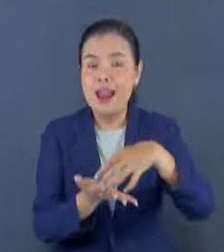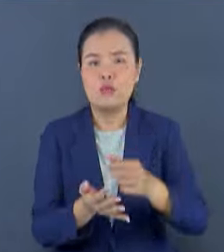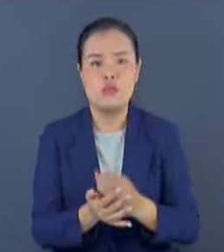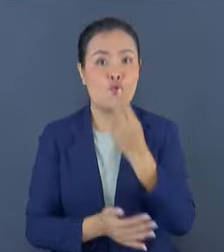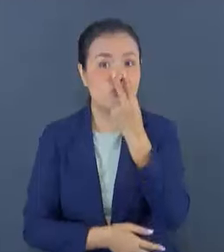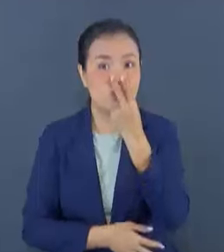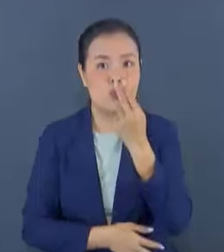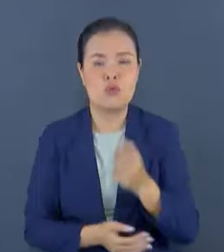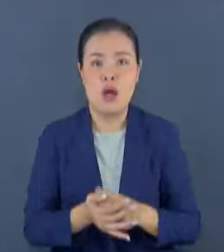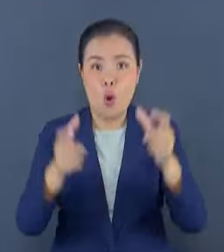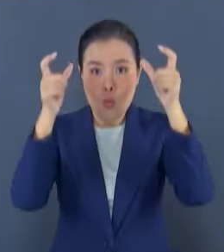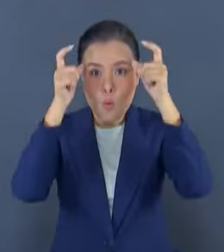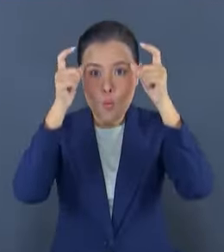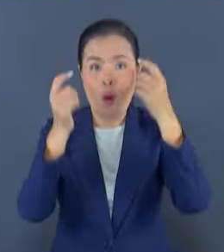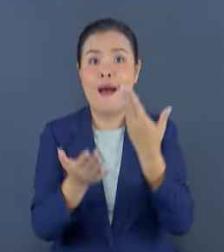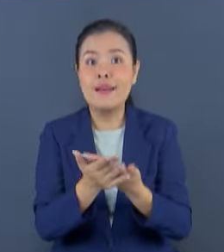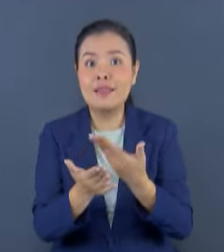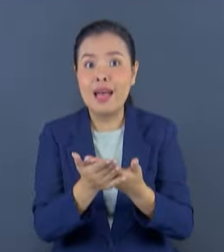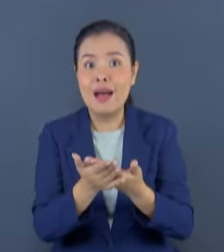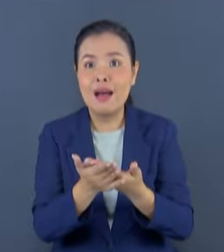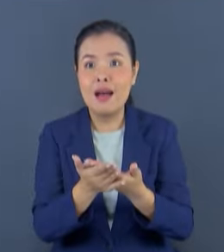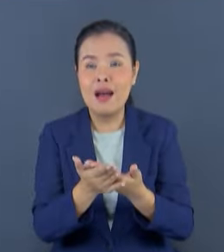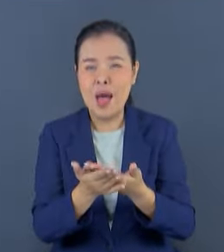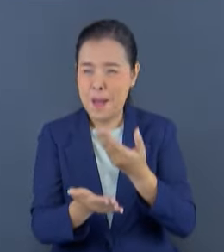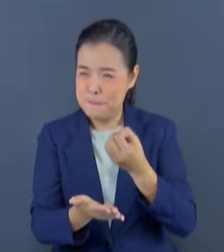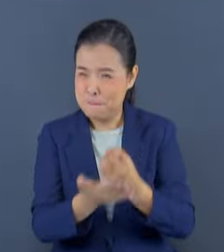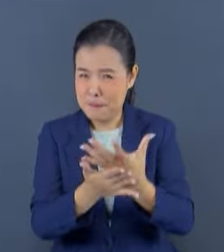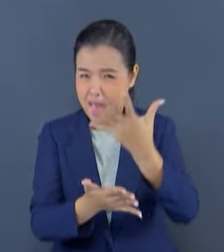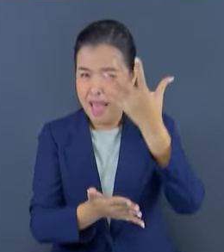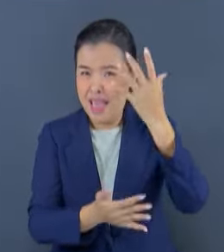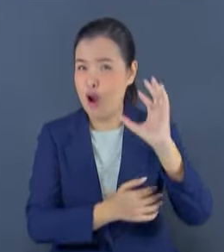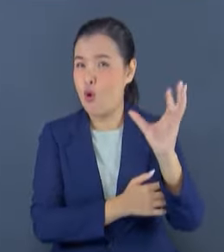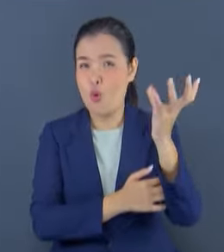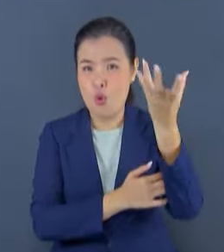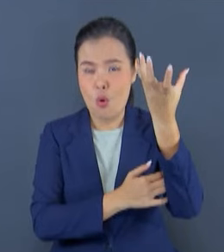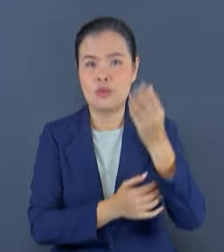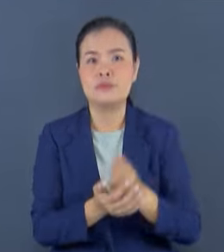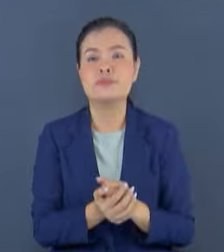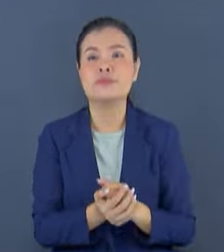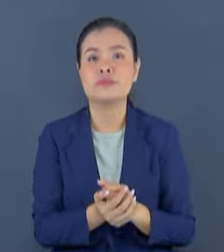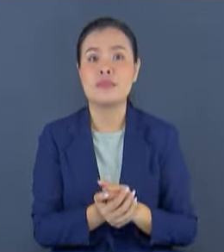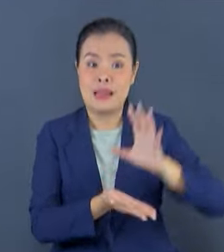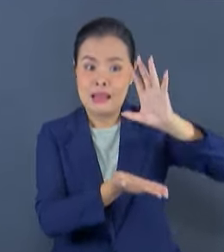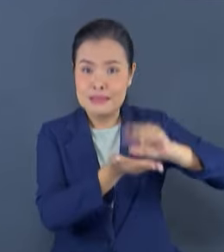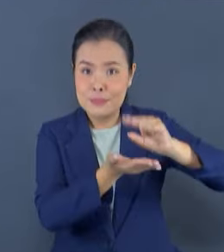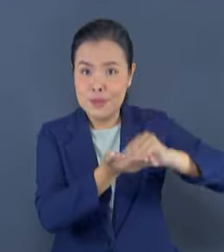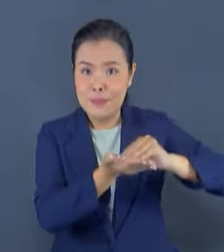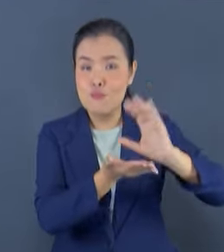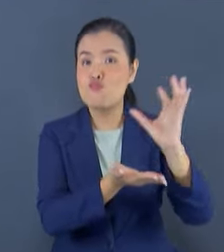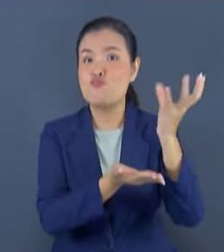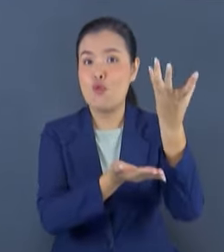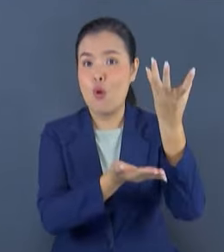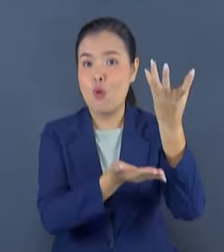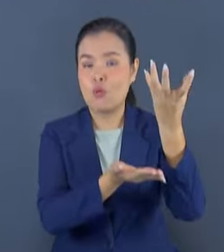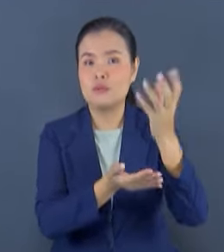ไปดูวัวที่มีมูลค่าสูงที่สุดในโลกหรือแพงที่สุดในโลกก็ว่าได้ครับเพราะว่ากินเนสบุ๊กนะฮะกินเนสเวิลด์เรคคอร์ด